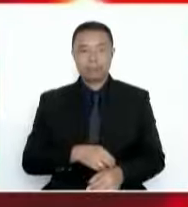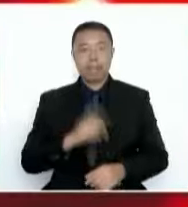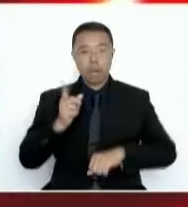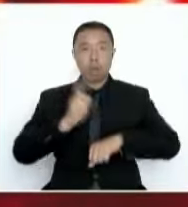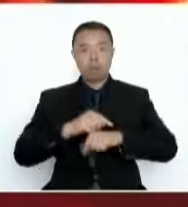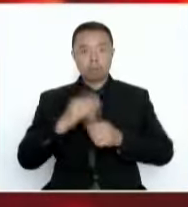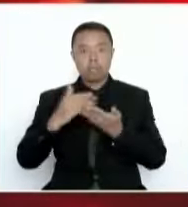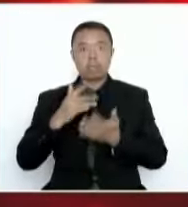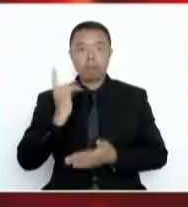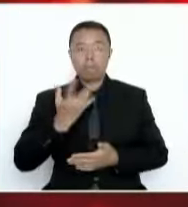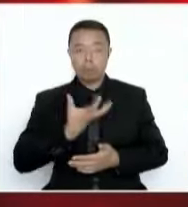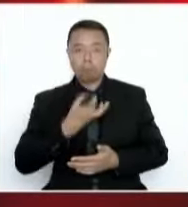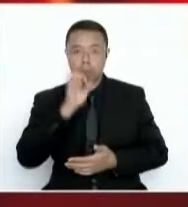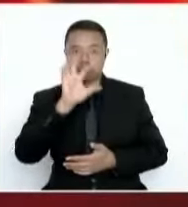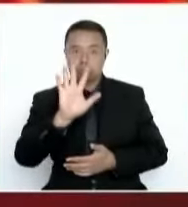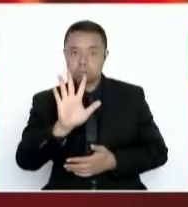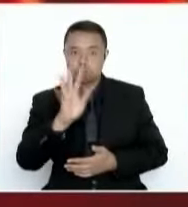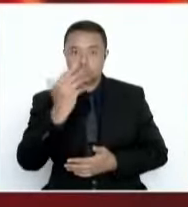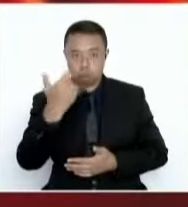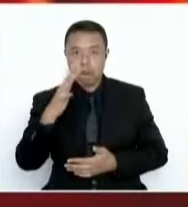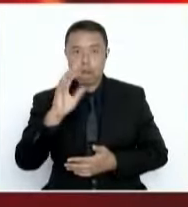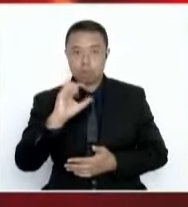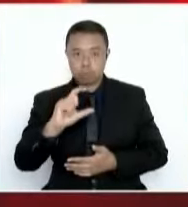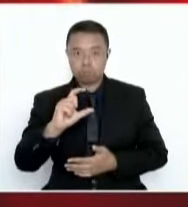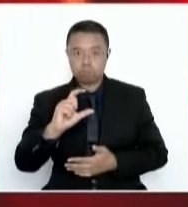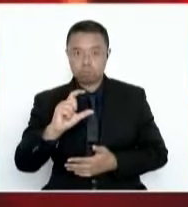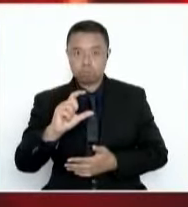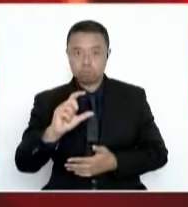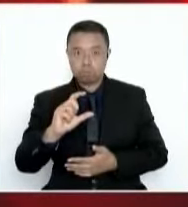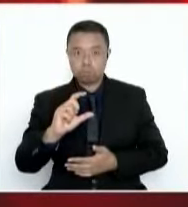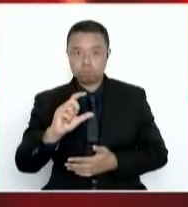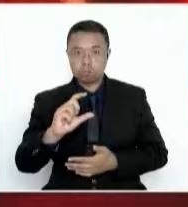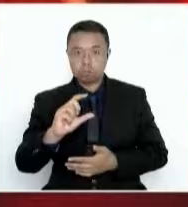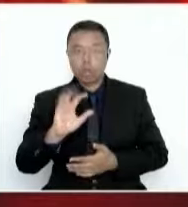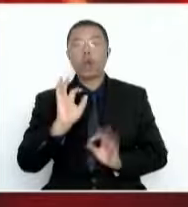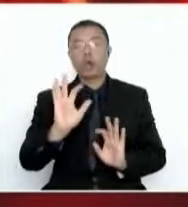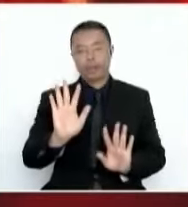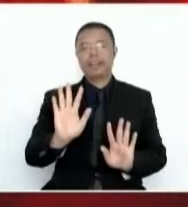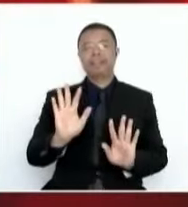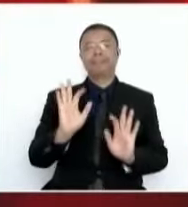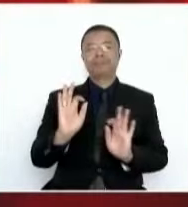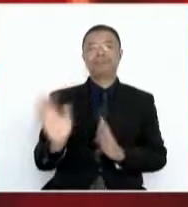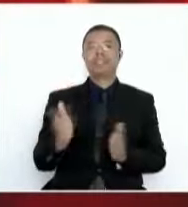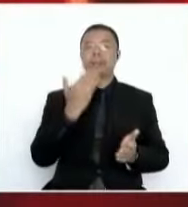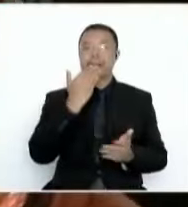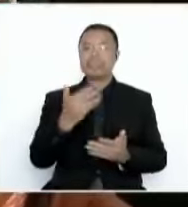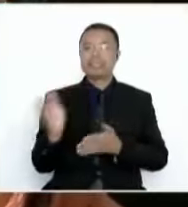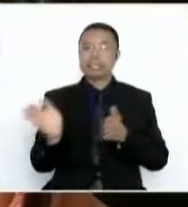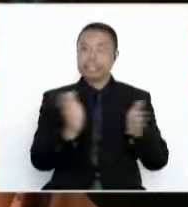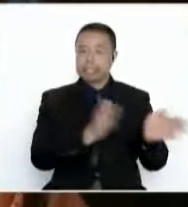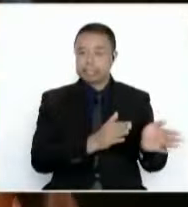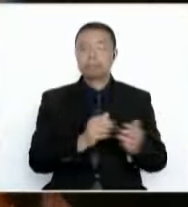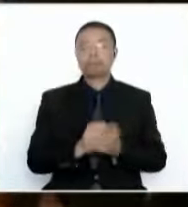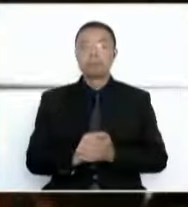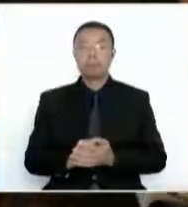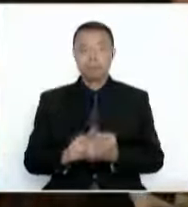Pak Kun Wardana Pak kunwardardana masih ada sisa waktu sudah cukupup Oke Baik terima kasih Selanjutnya